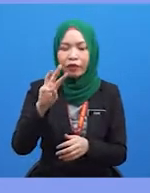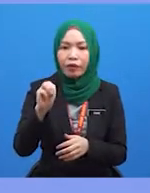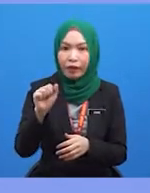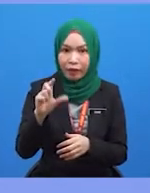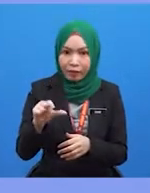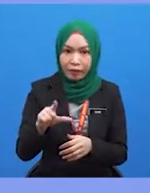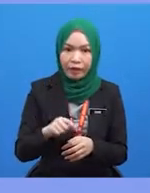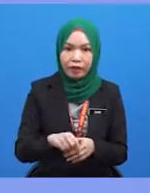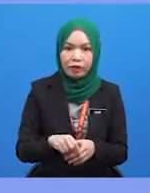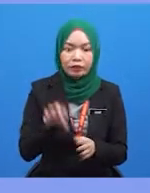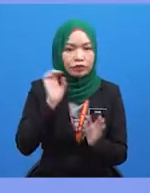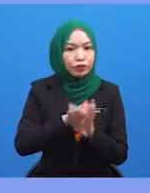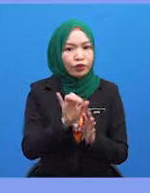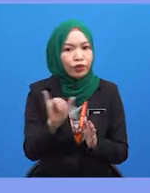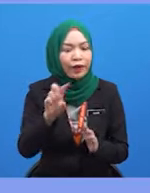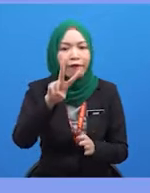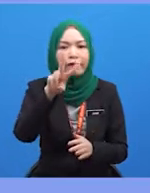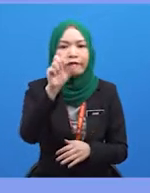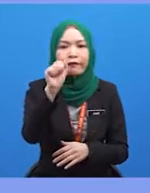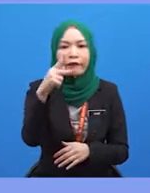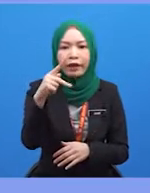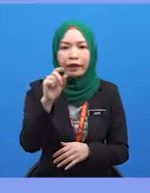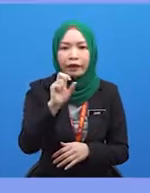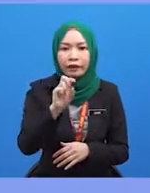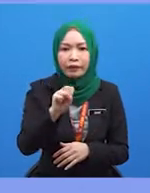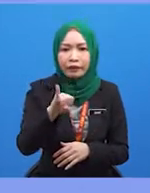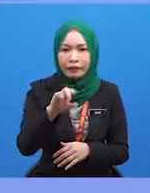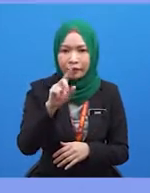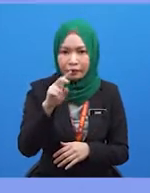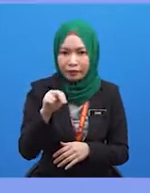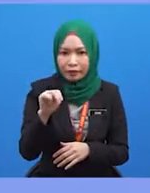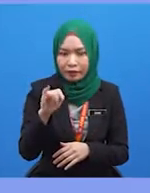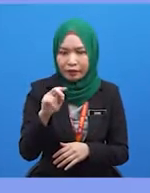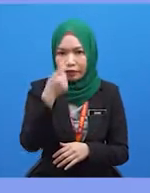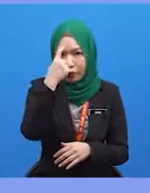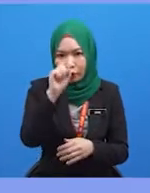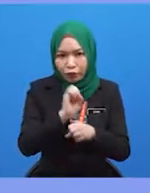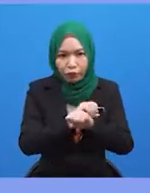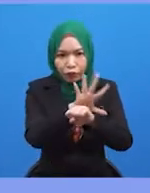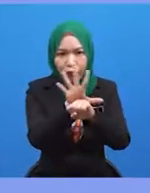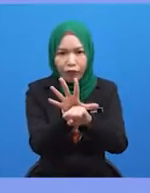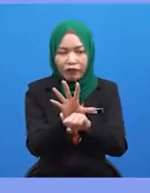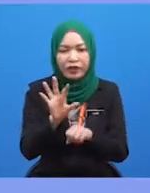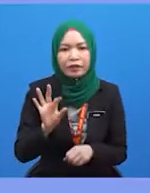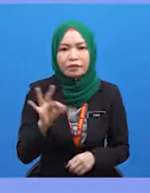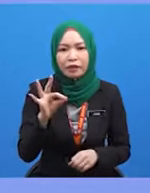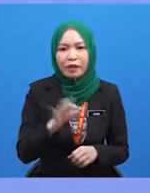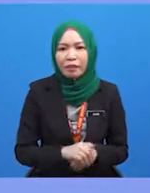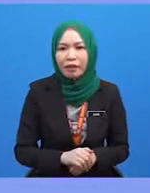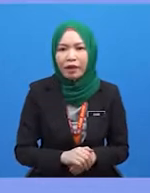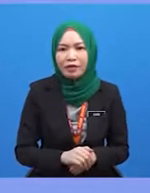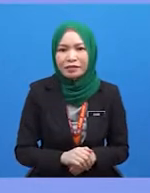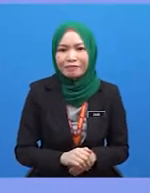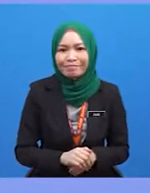berjaya menghasilkan satu vaksin untuk COVID-19, semua akan menanti produk vaksin tu